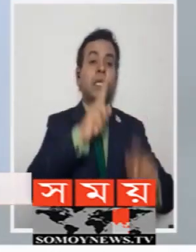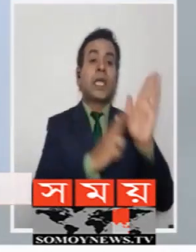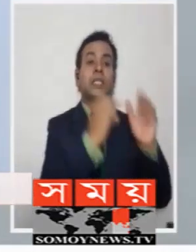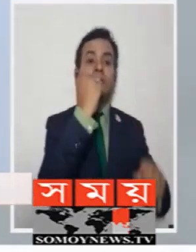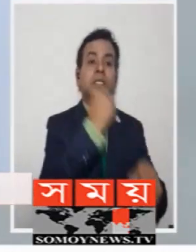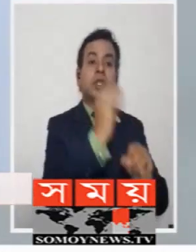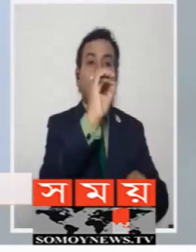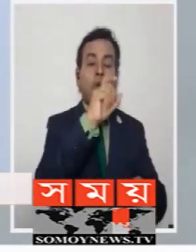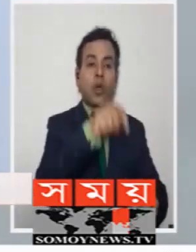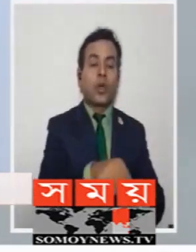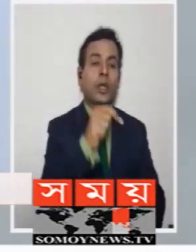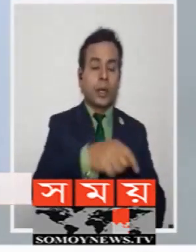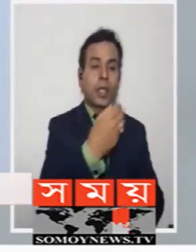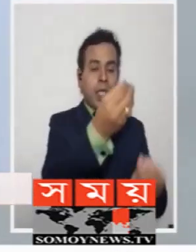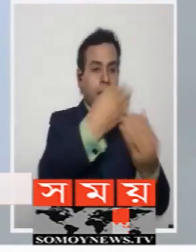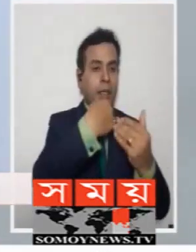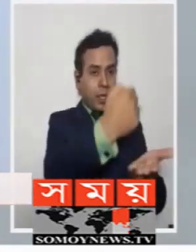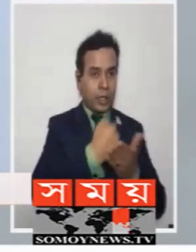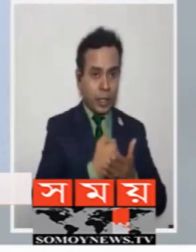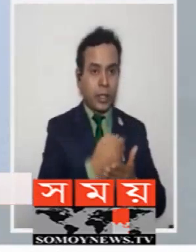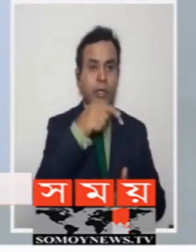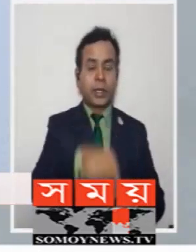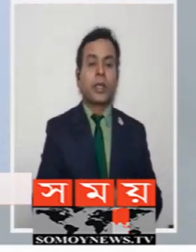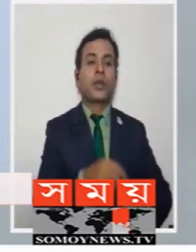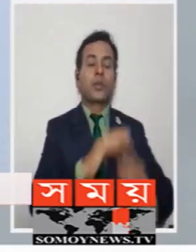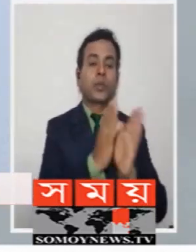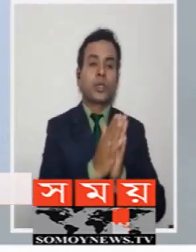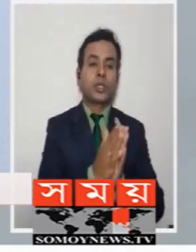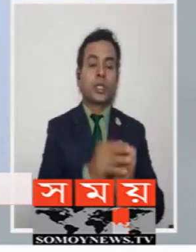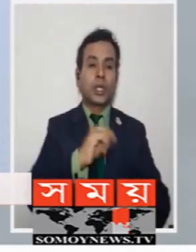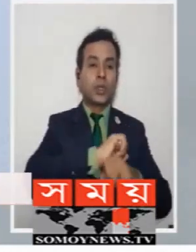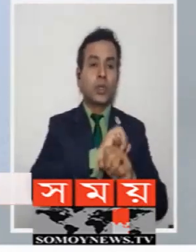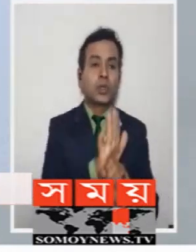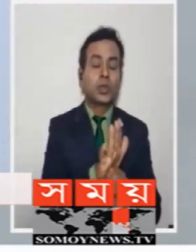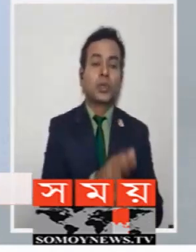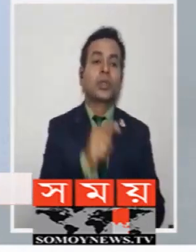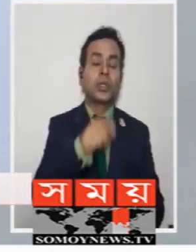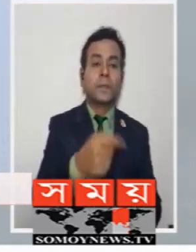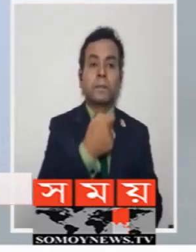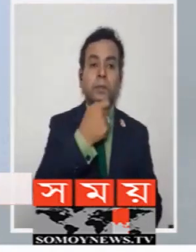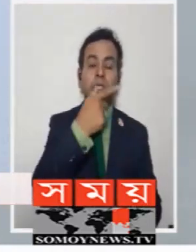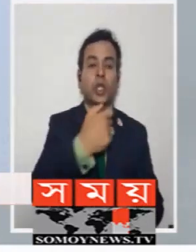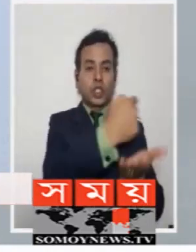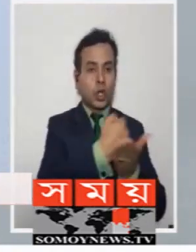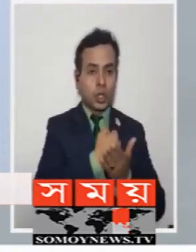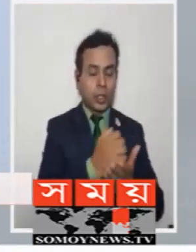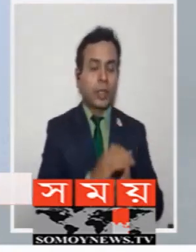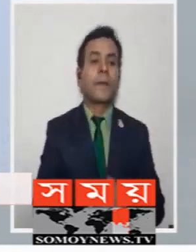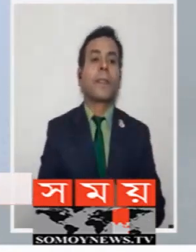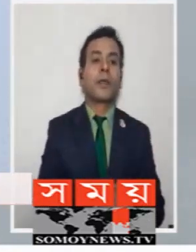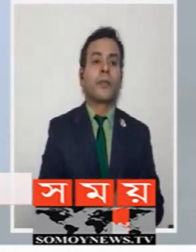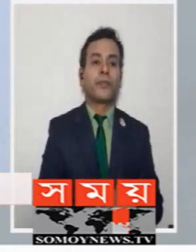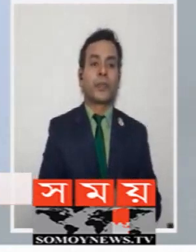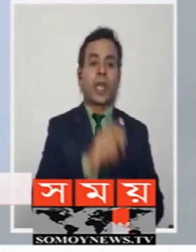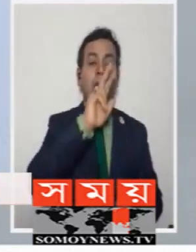MSH COVID-19 সহযোগিতা হিসেবে আমাদের দিয়েছেন 8টি PCR কিট 3,000টি, যা দিয়ে